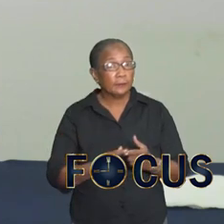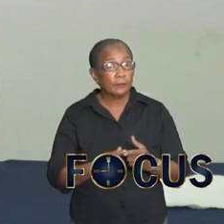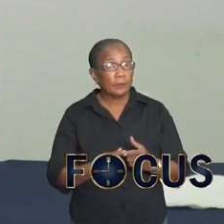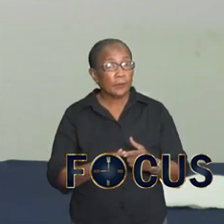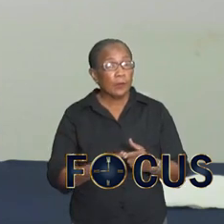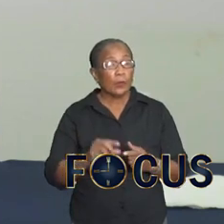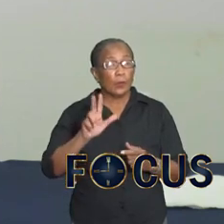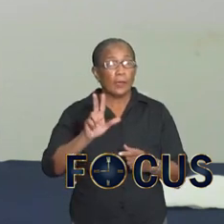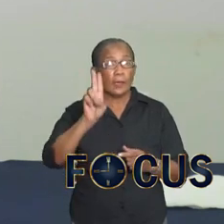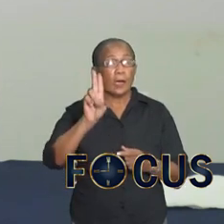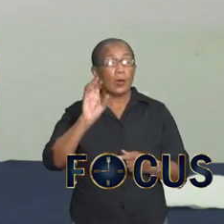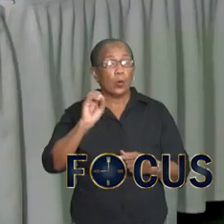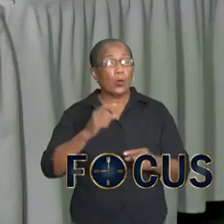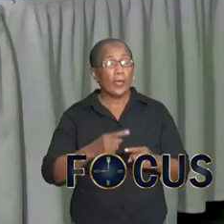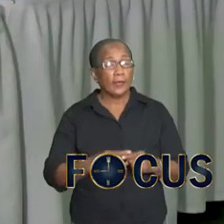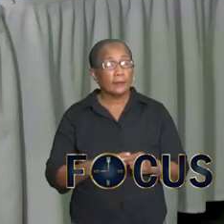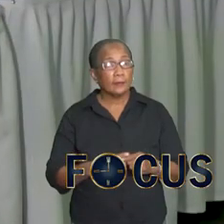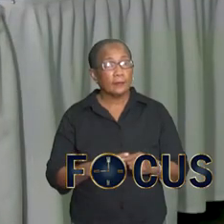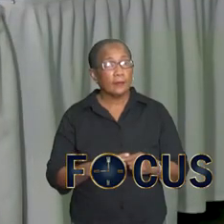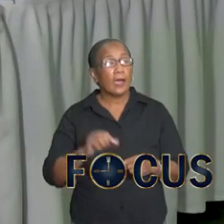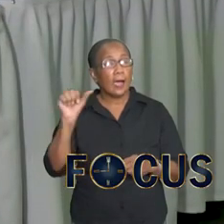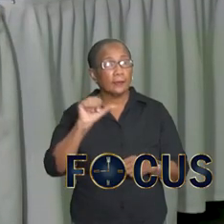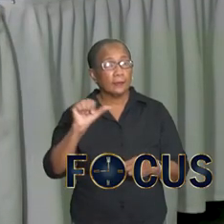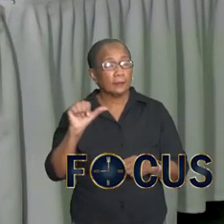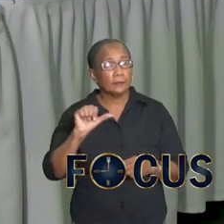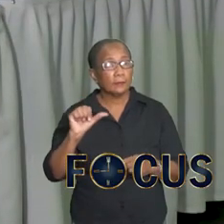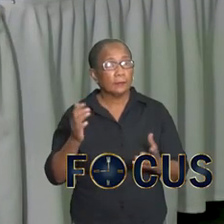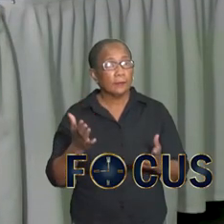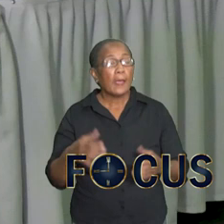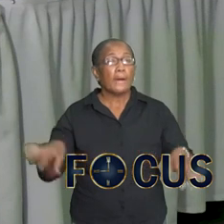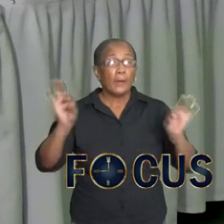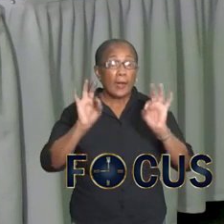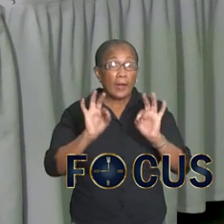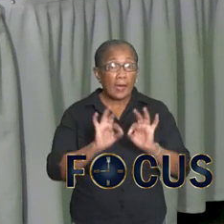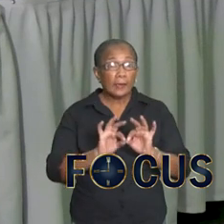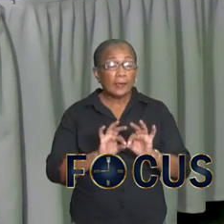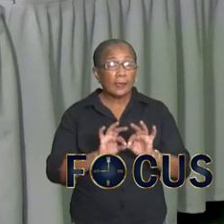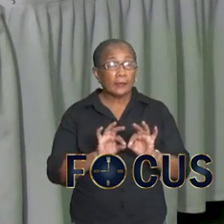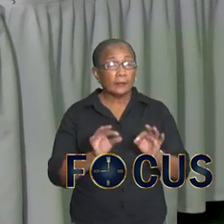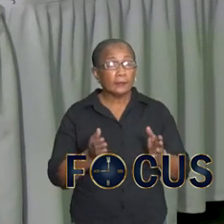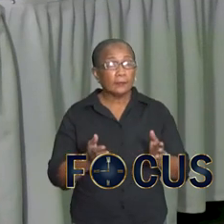de WHO en nog andere belangrijke grote